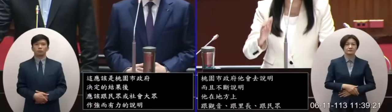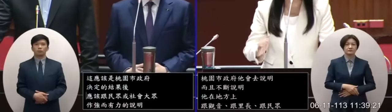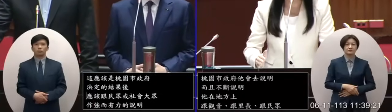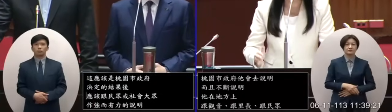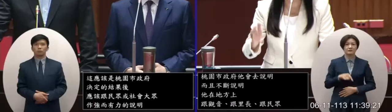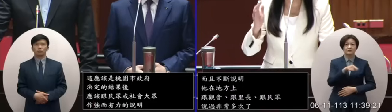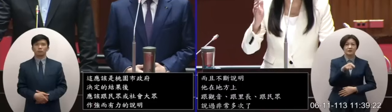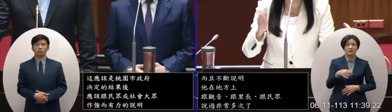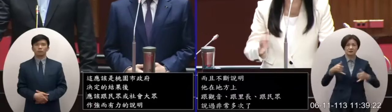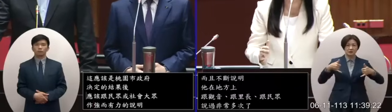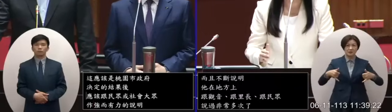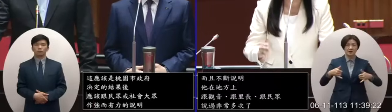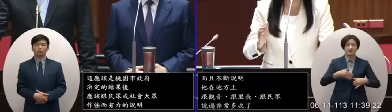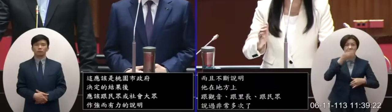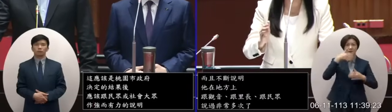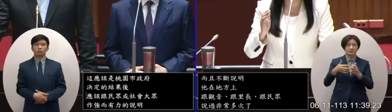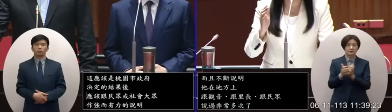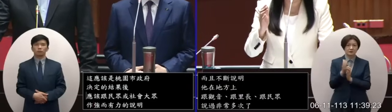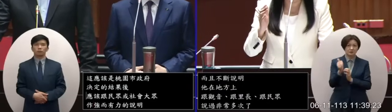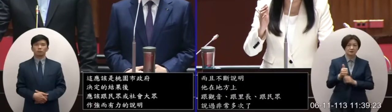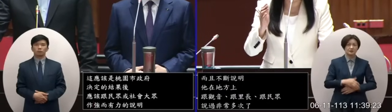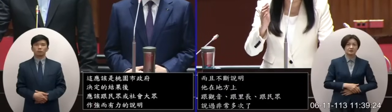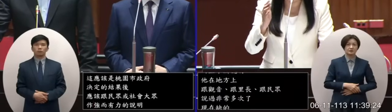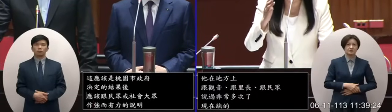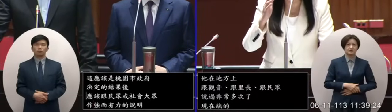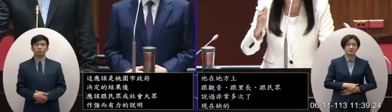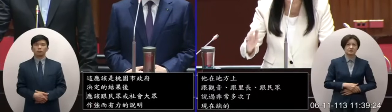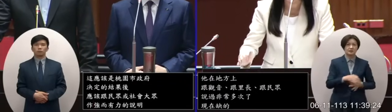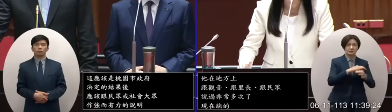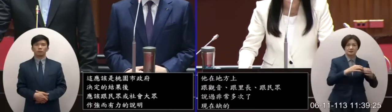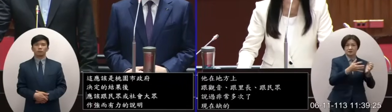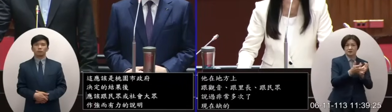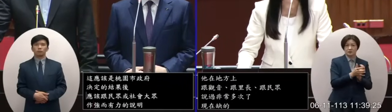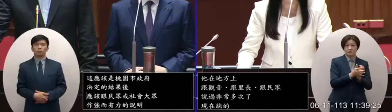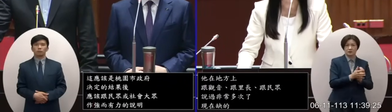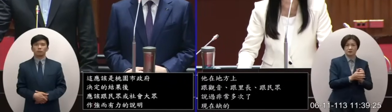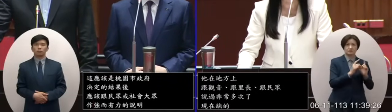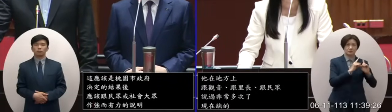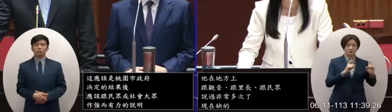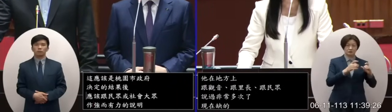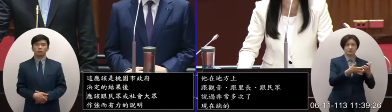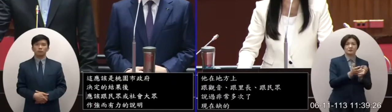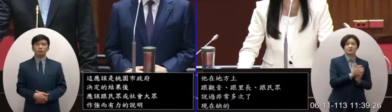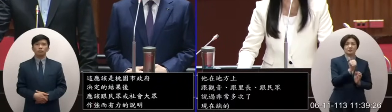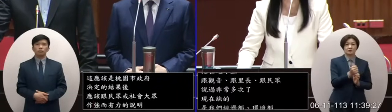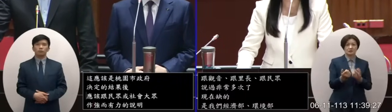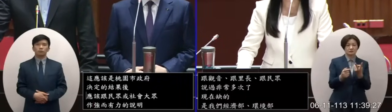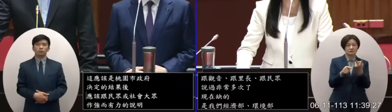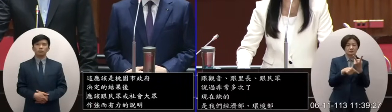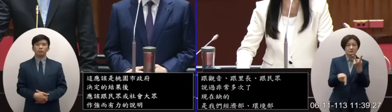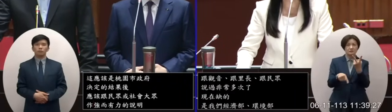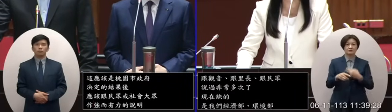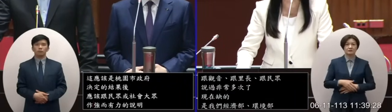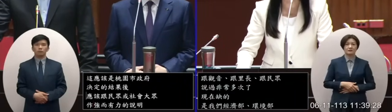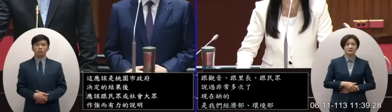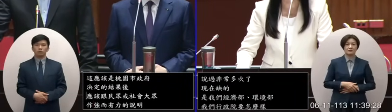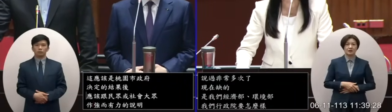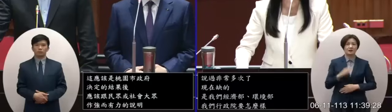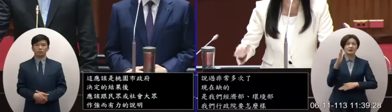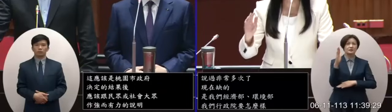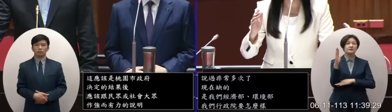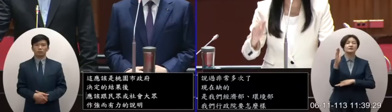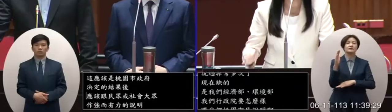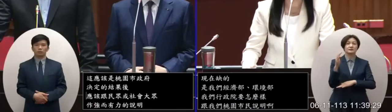实，在您左右，不管是彭部长，不管是我们的这个经济部的这个郭部长哦，你们两位啊，其实初入政坛